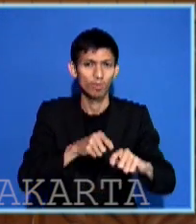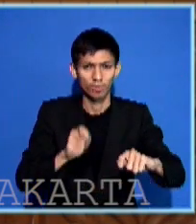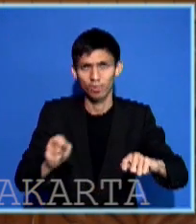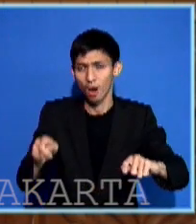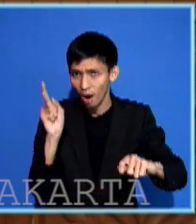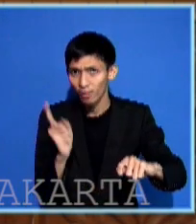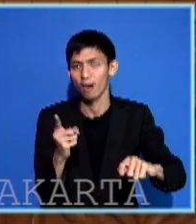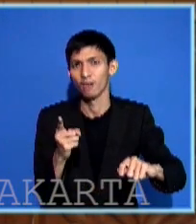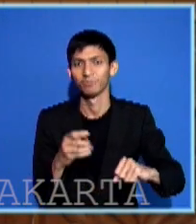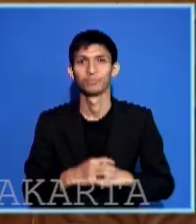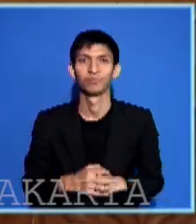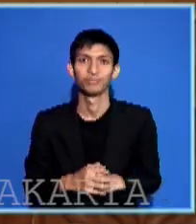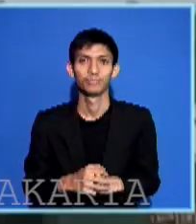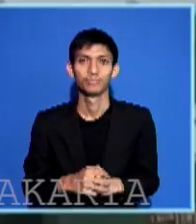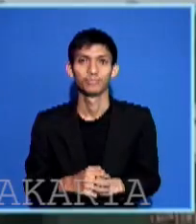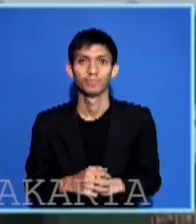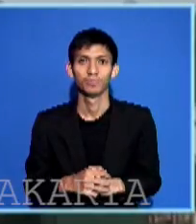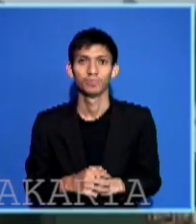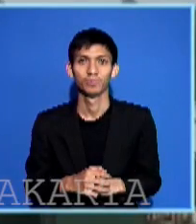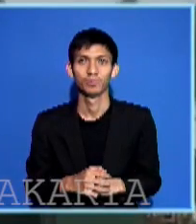saking krentekipun piyambak.